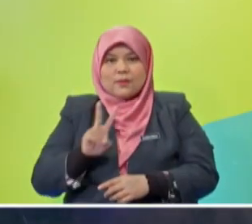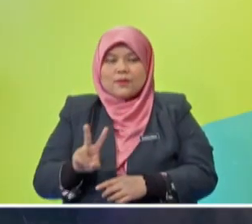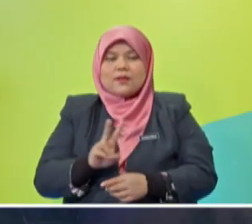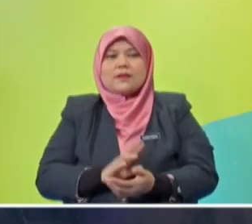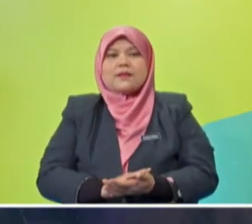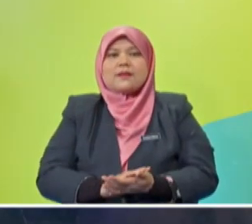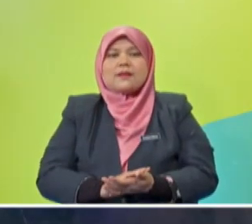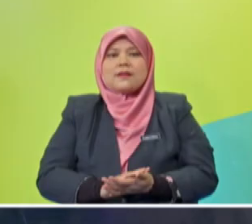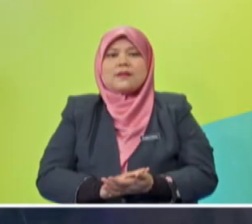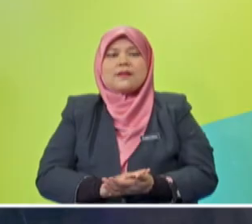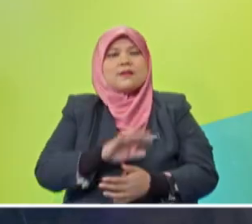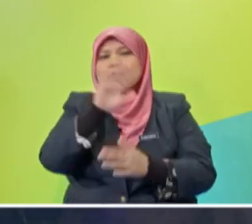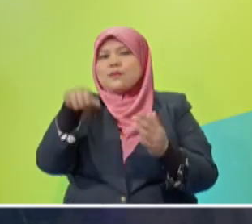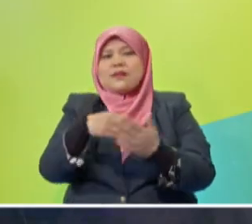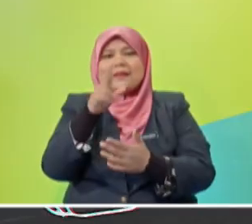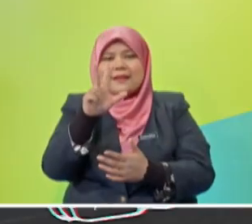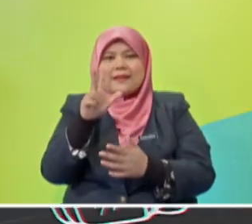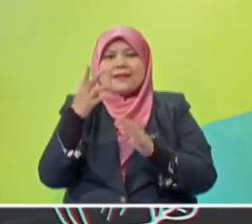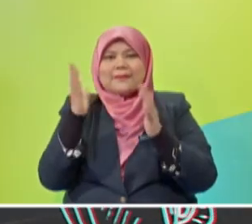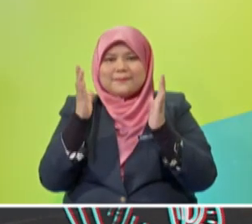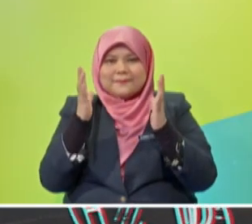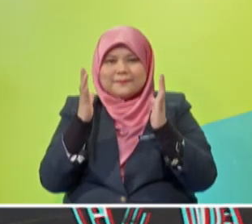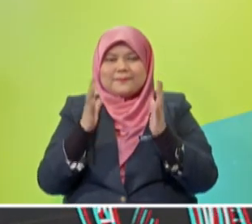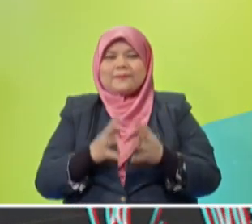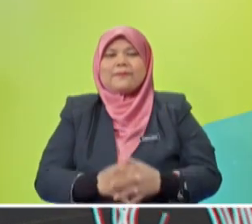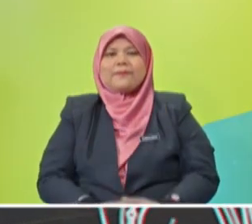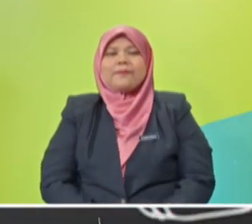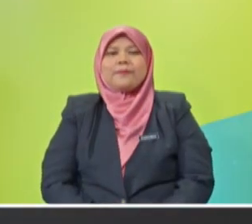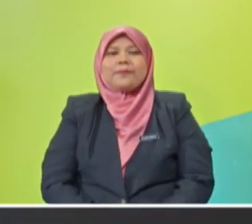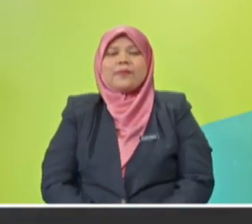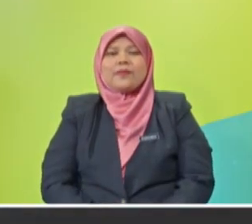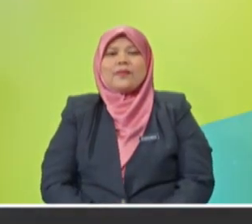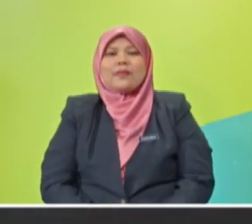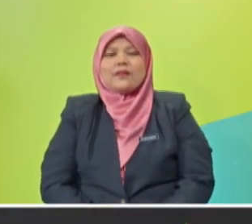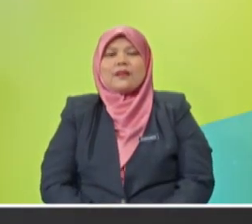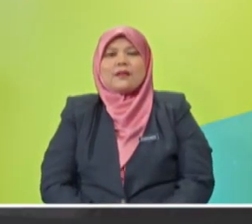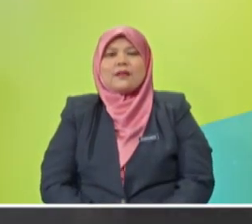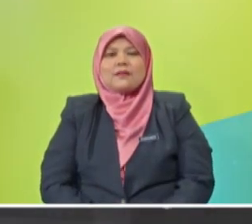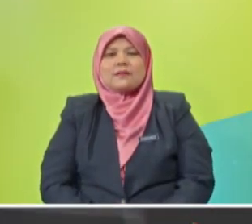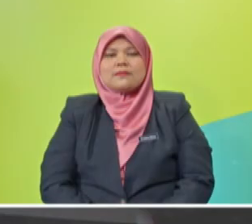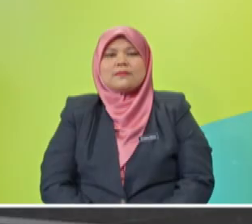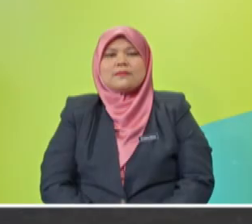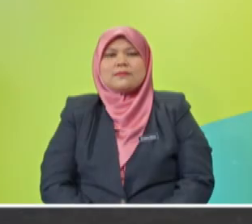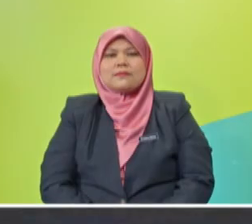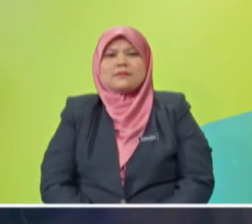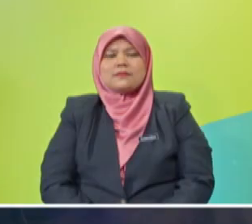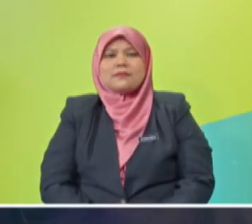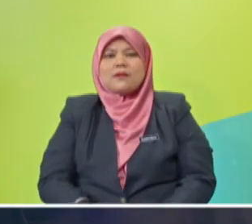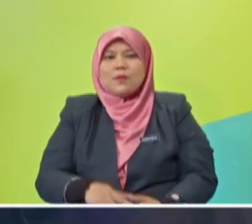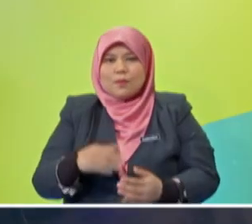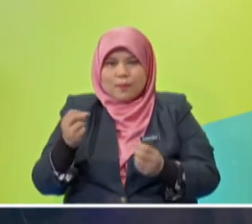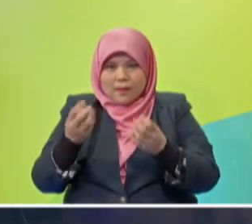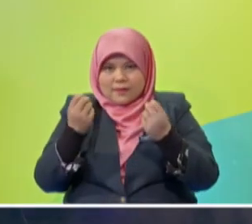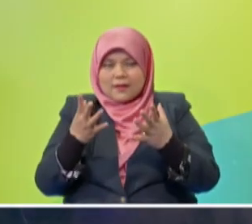setakat ini. Baik, berikan tepukan untuk di sini dulu. Okey, tahniah Abifah ucapkan. Tak apa, kalau yang rasa nak kumpul banyak lagi, kita